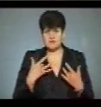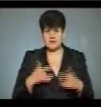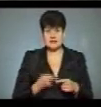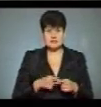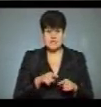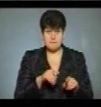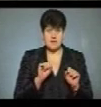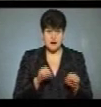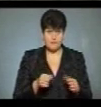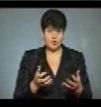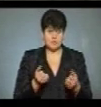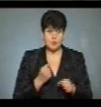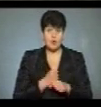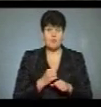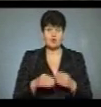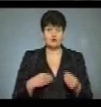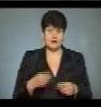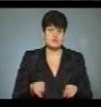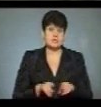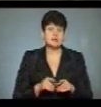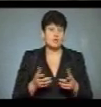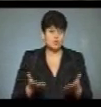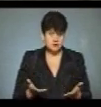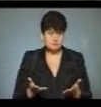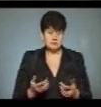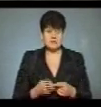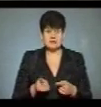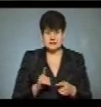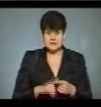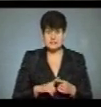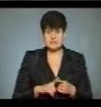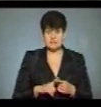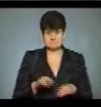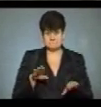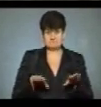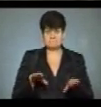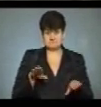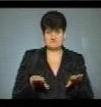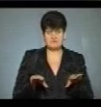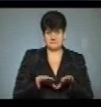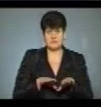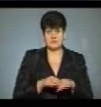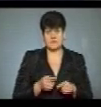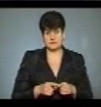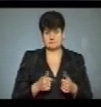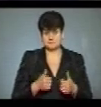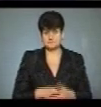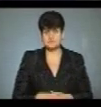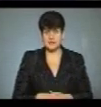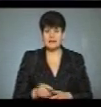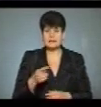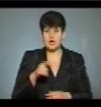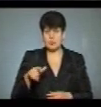право отримали роботодавці також. Тобто, це в певній мірі паритет, тому сприймаю позитивно. Тернополяни, з якими